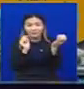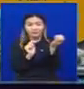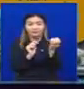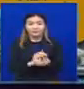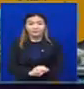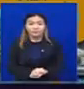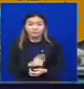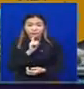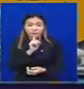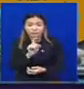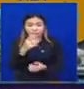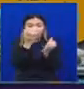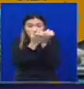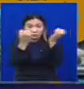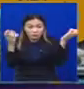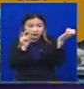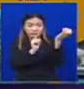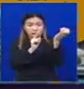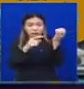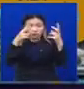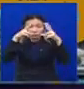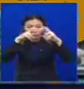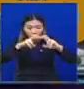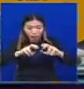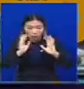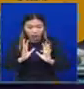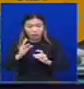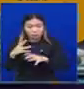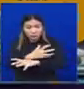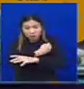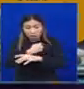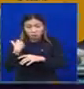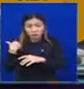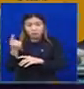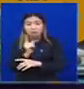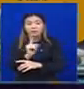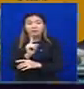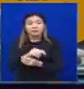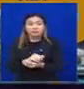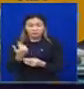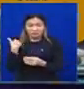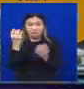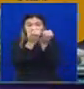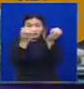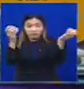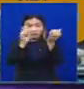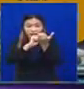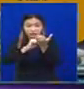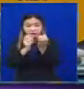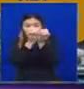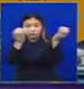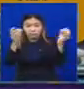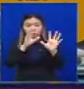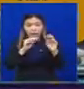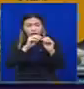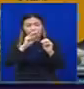ลุงมีครับรัฐธรรมนูญเขามีบทตรวจสอบนักการเมืองไว้ด้วยหรือครับ ใช่แล้วร่างรัฐธรรมนูญหมวดที่9นะ